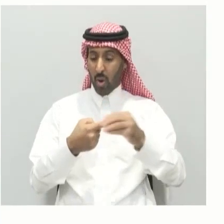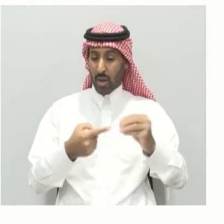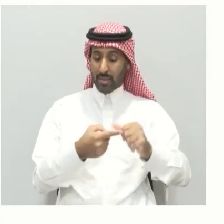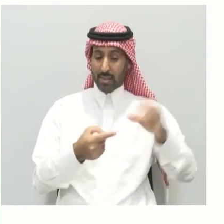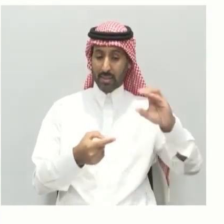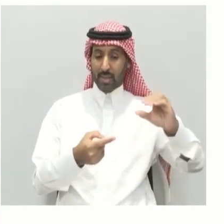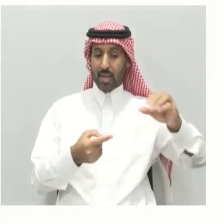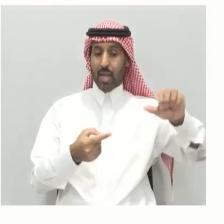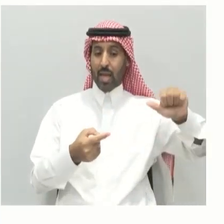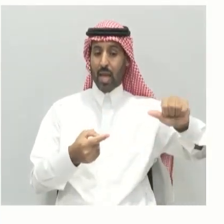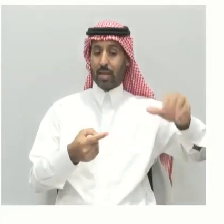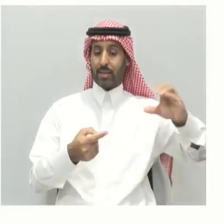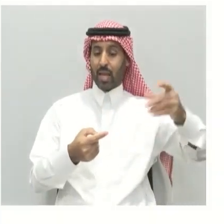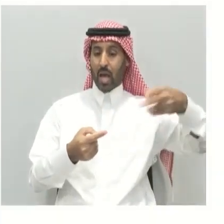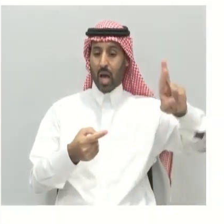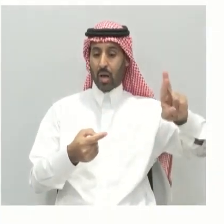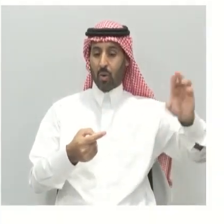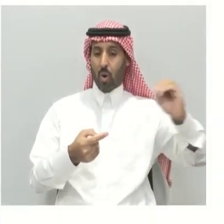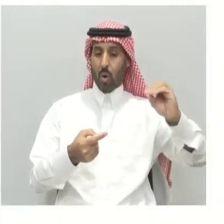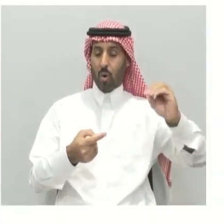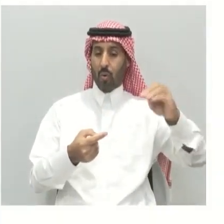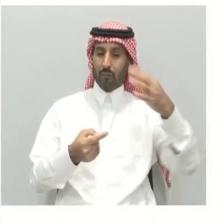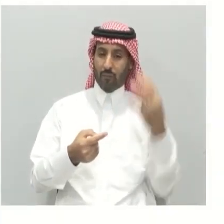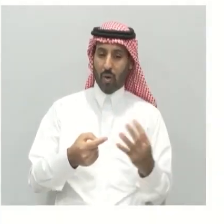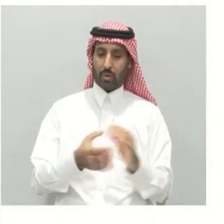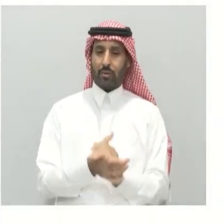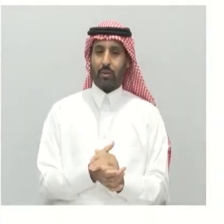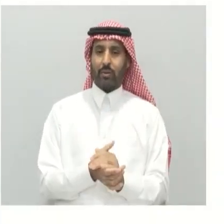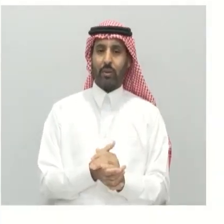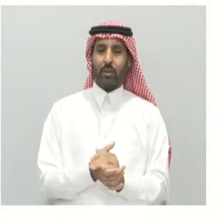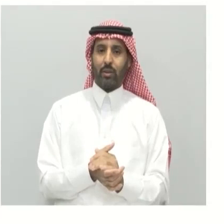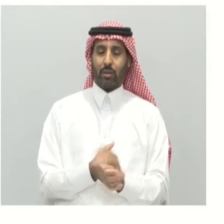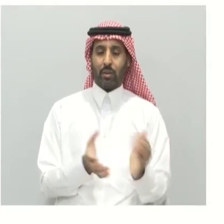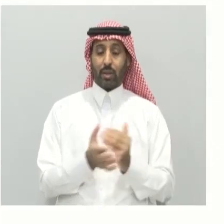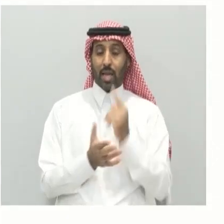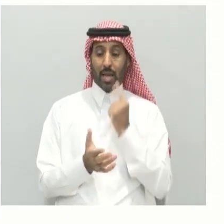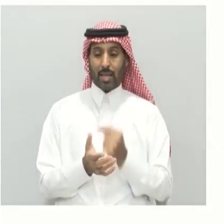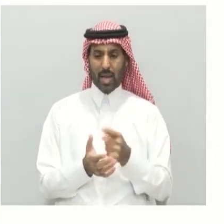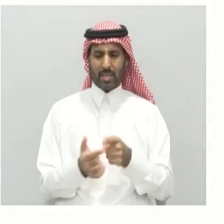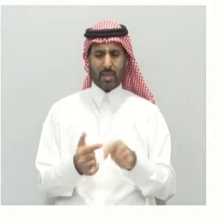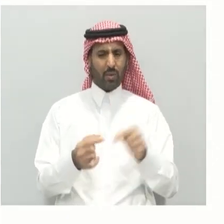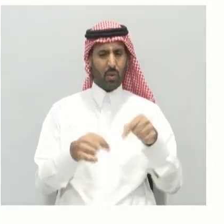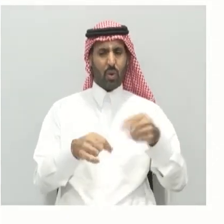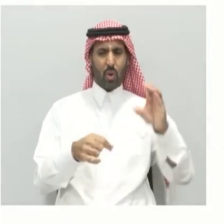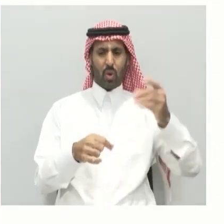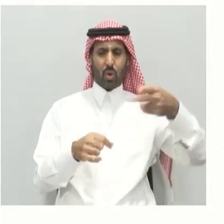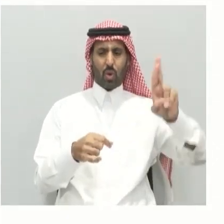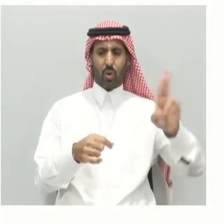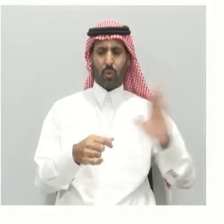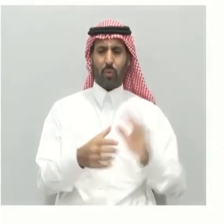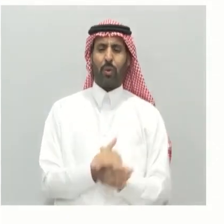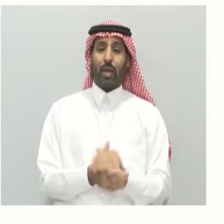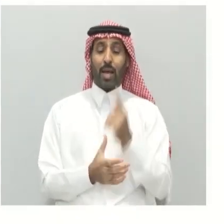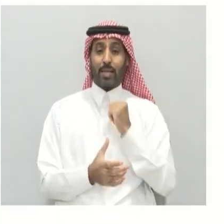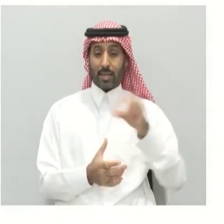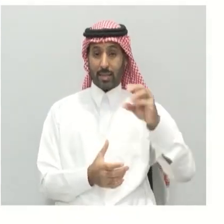السي اي سي ار 4 يحتاج مين يحتاج الكروم اللي هو السي